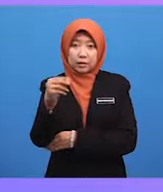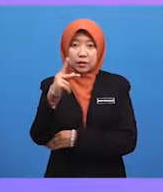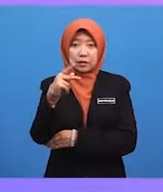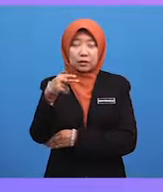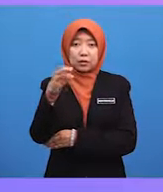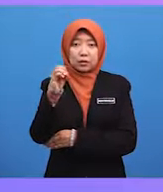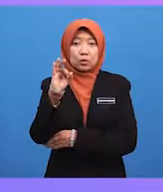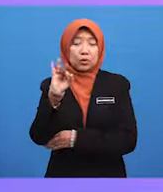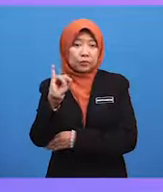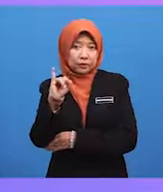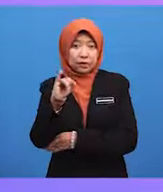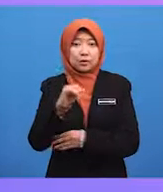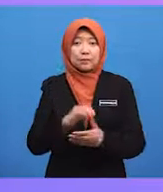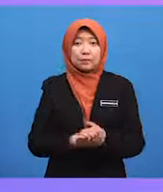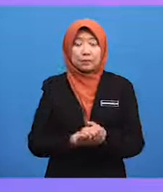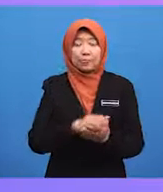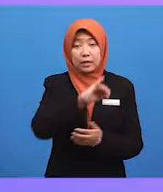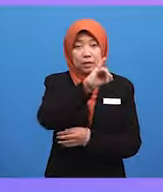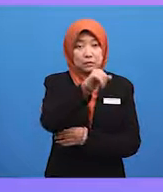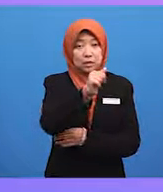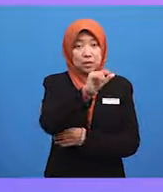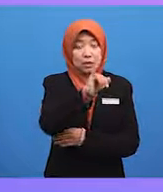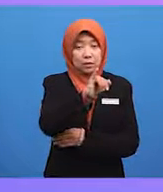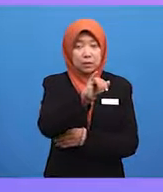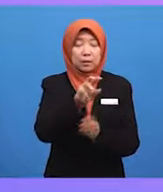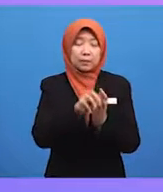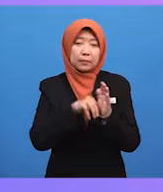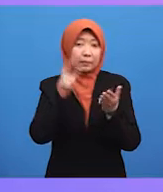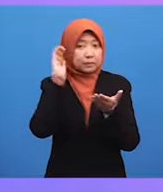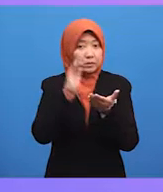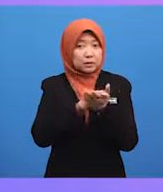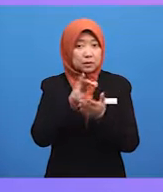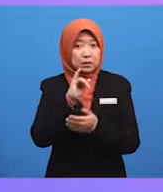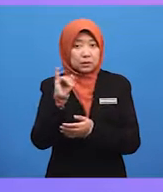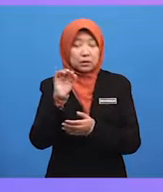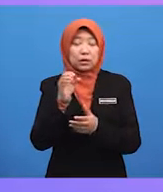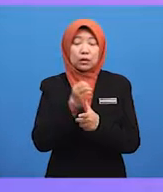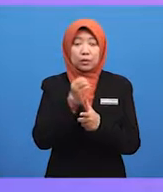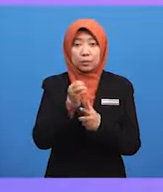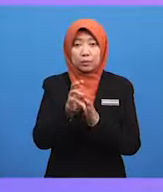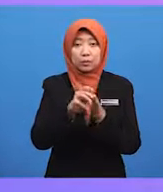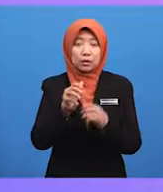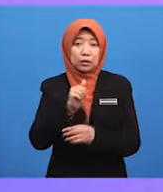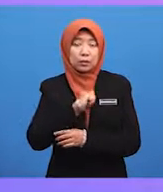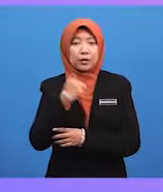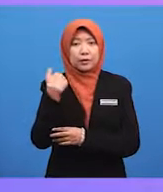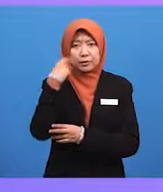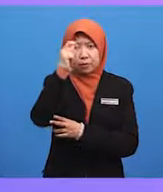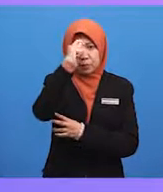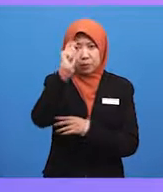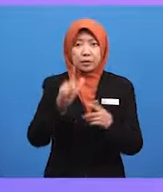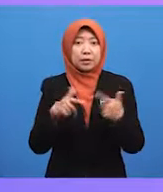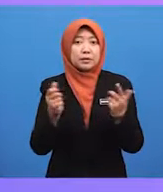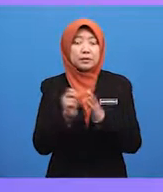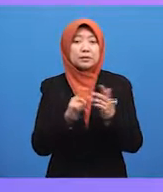khafi. Syirik jali ialah mempercayai atau mengaku bahawa adanya Tuhan lain